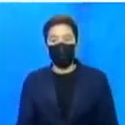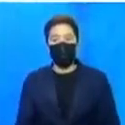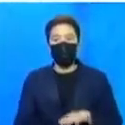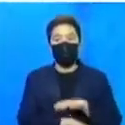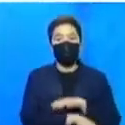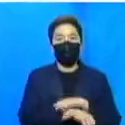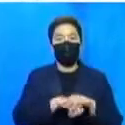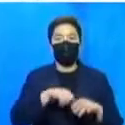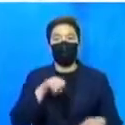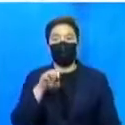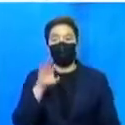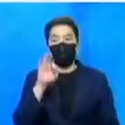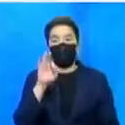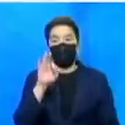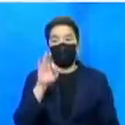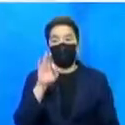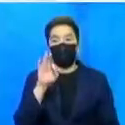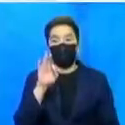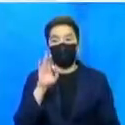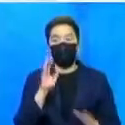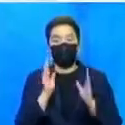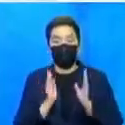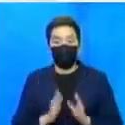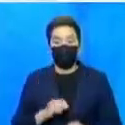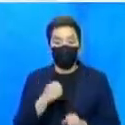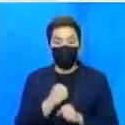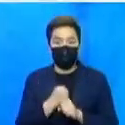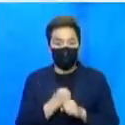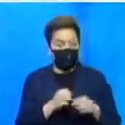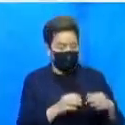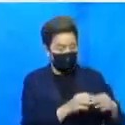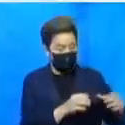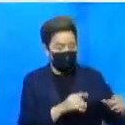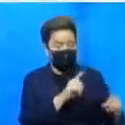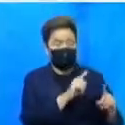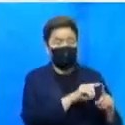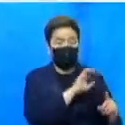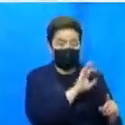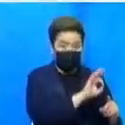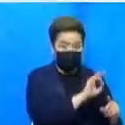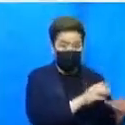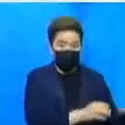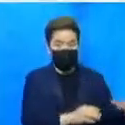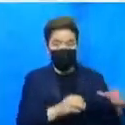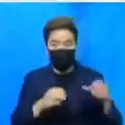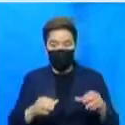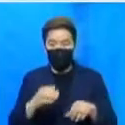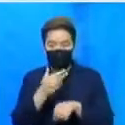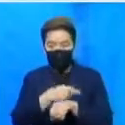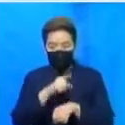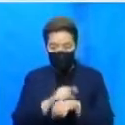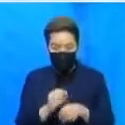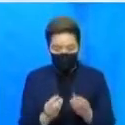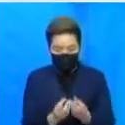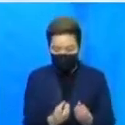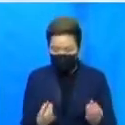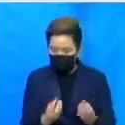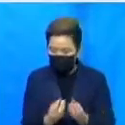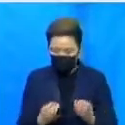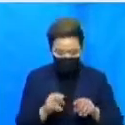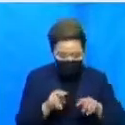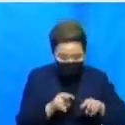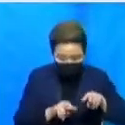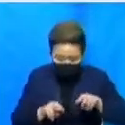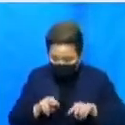หมายเลข9พนักงานนำกล่องลูกบอลยางหมายเลข9มาให้ประธานกรรมการได้ตรวจสอบค่ะ